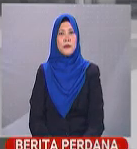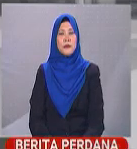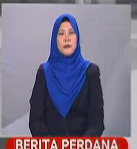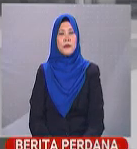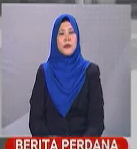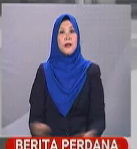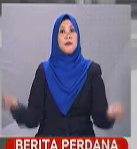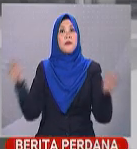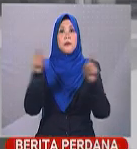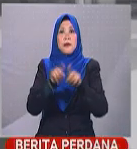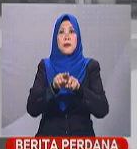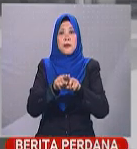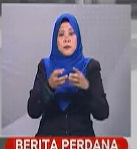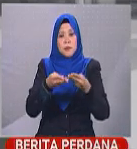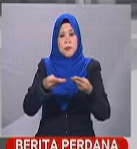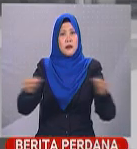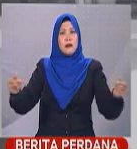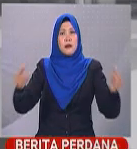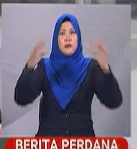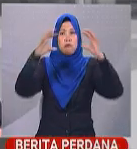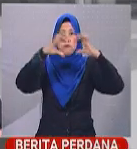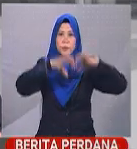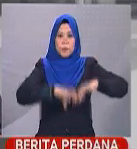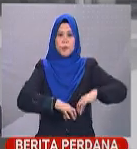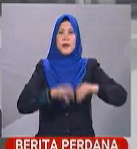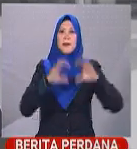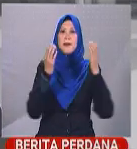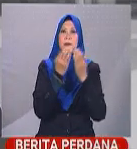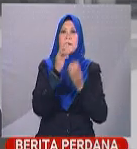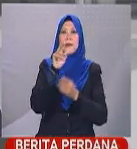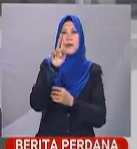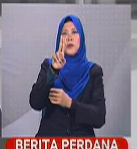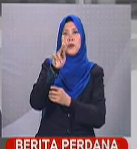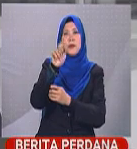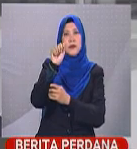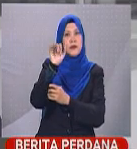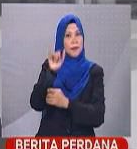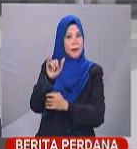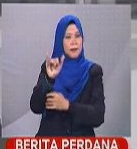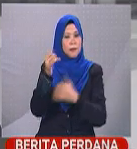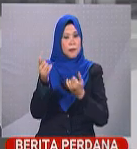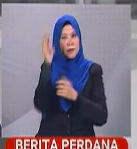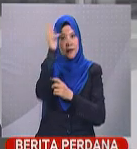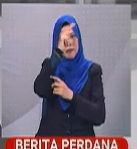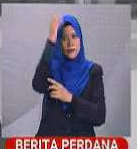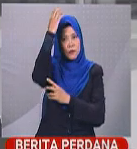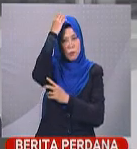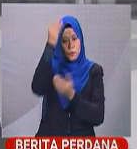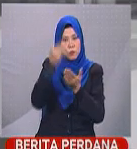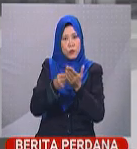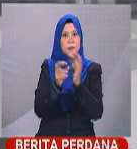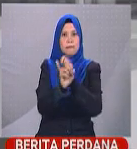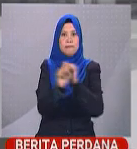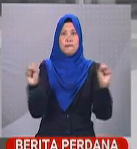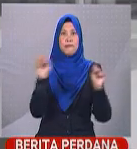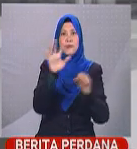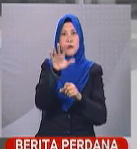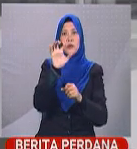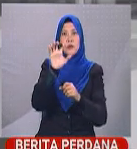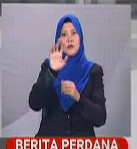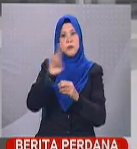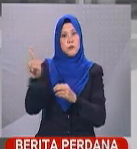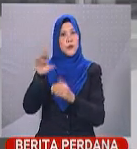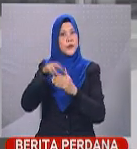Susulan kejadian runtuhan tebing di Taman Kelab UK Bukit Antarabangsa, Kerajaan Negeri Selangor memperuntuk RM500,000